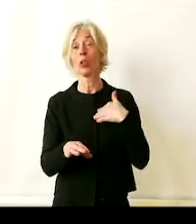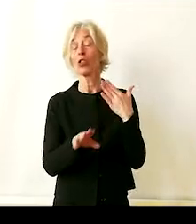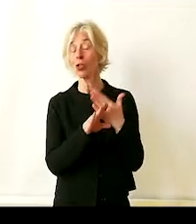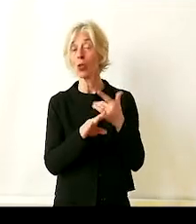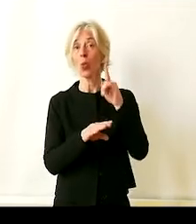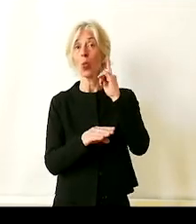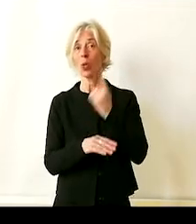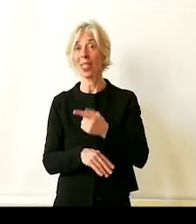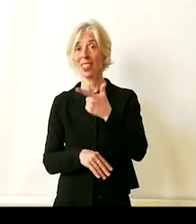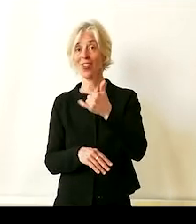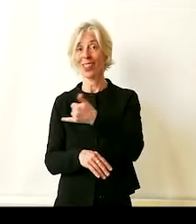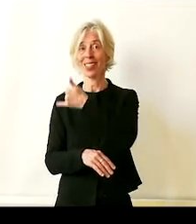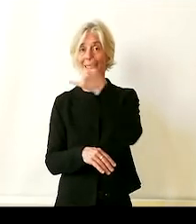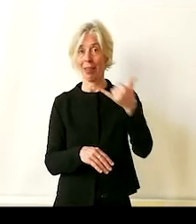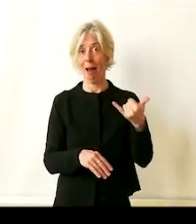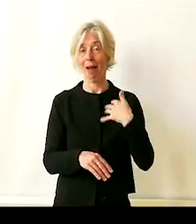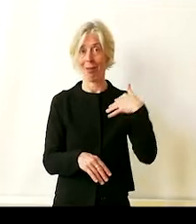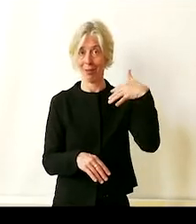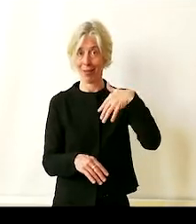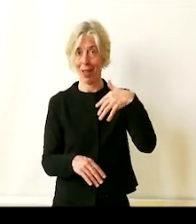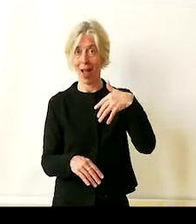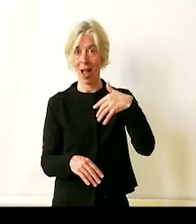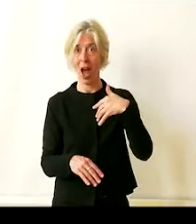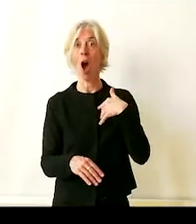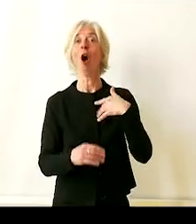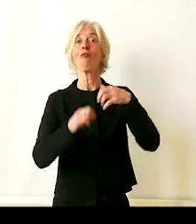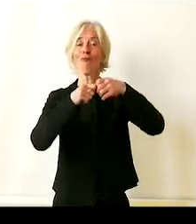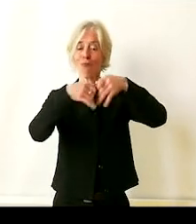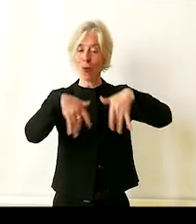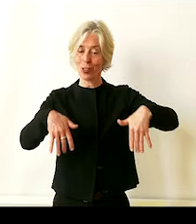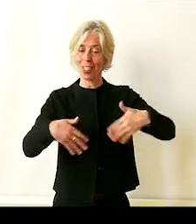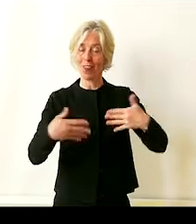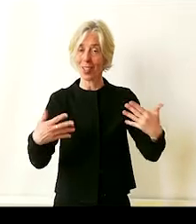Unsere Wurzeln ist die Wasserkraft,